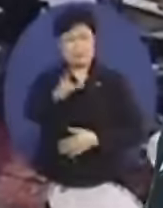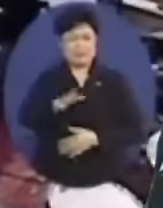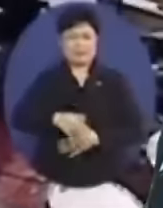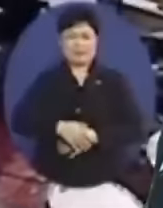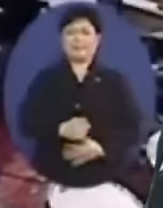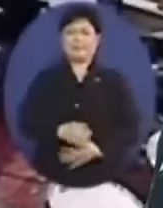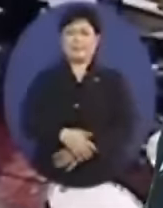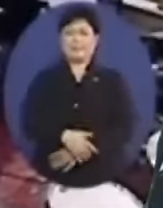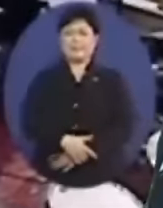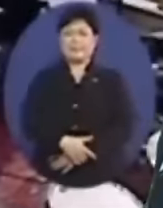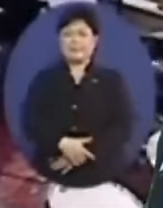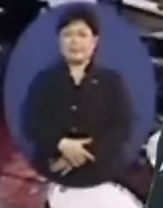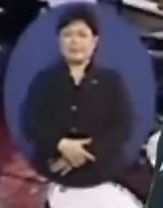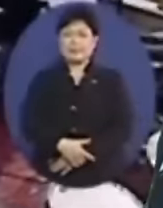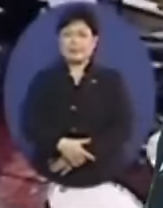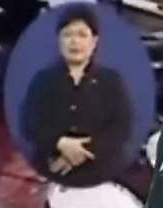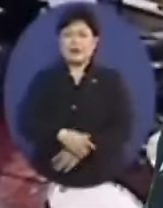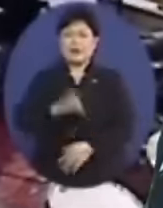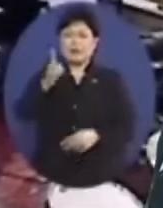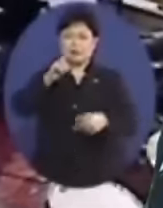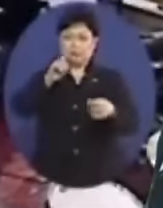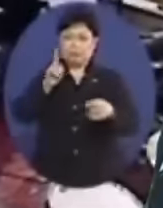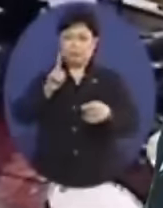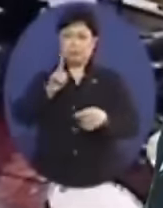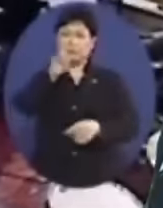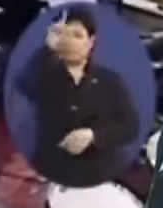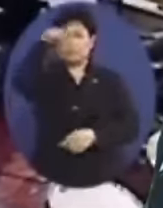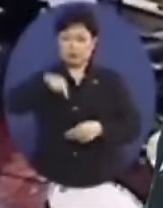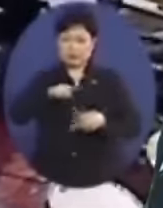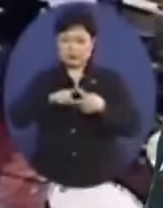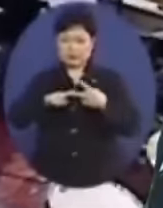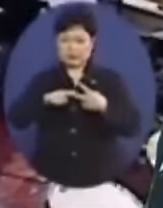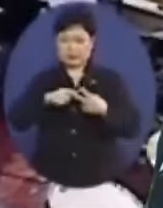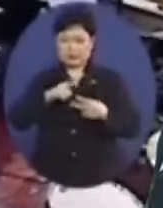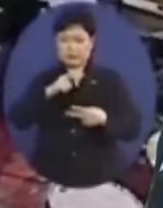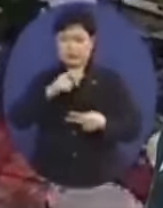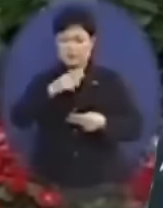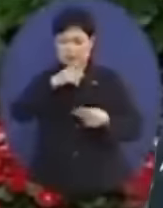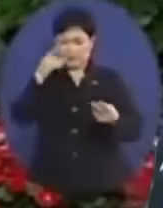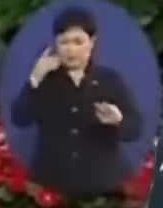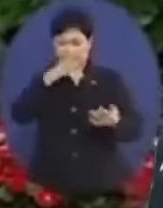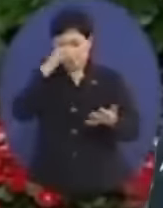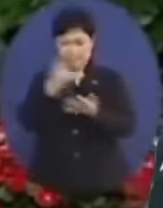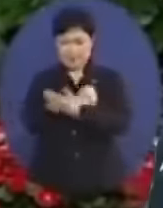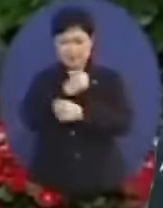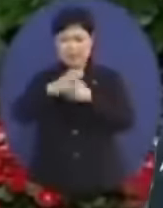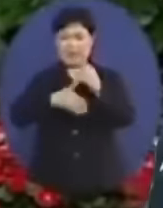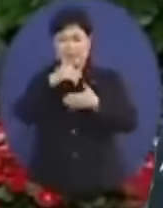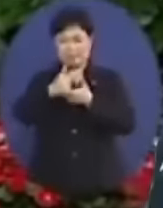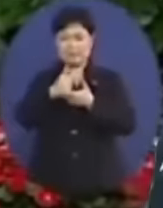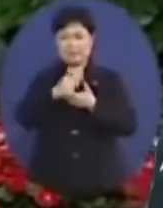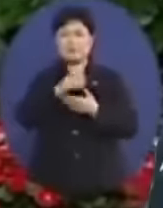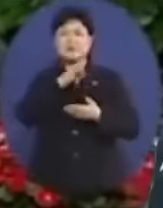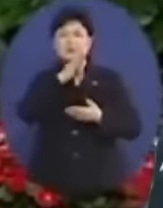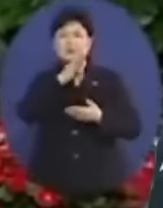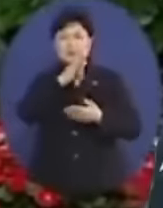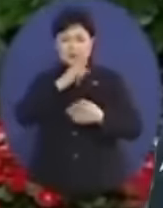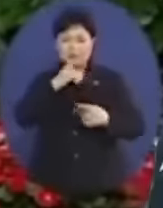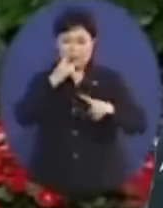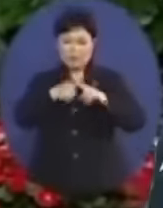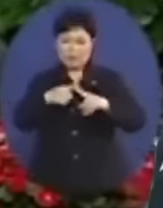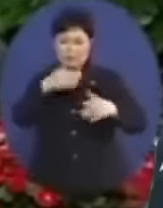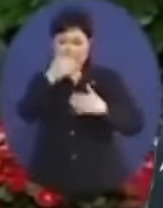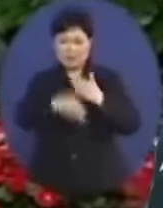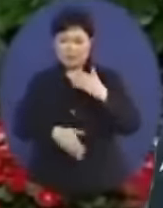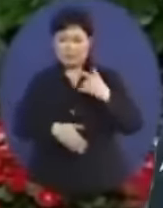아 전능하신 하나님의과 리를 간 의 머리로는 이해할 수가 없습니다 덧셈 뺄셈도 하지 못하는